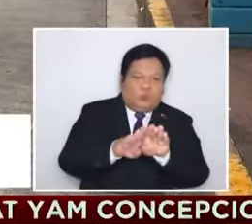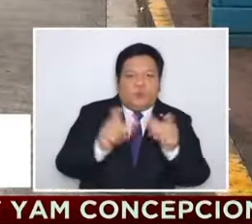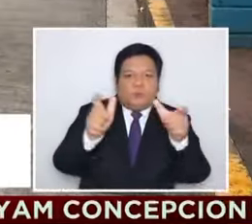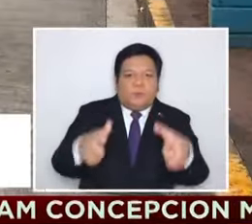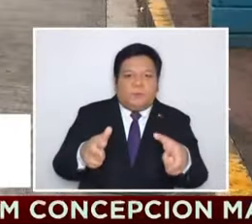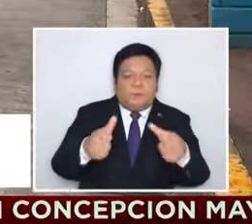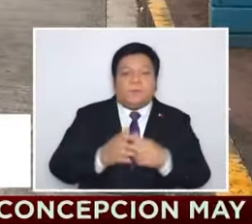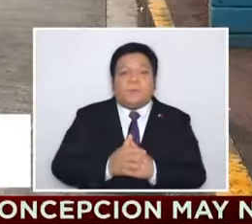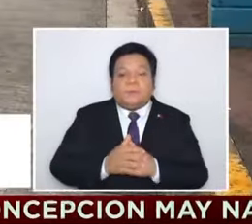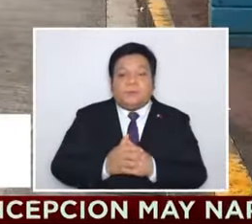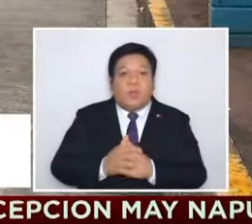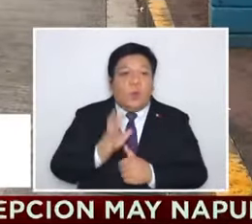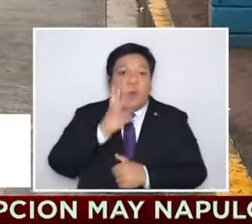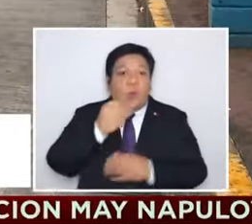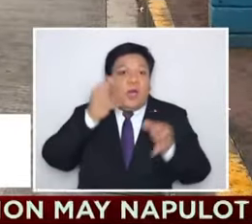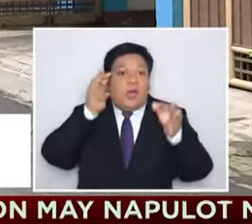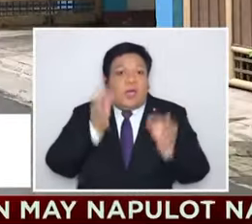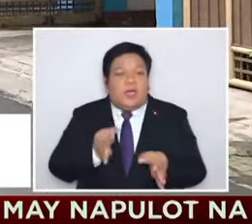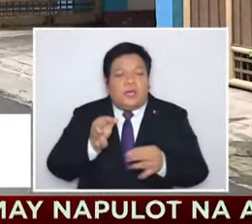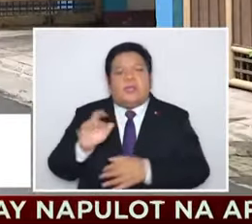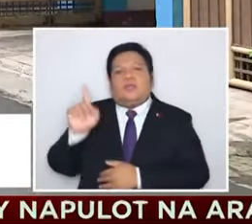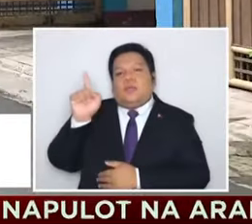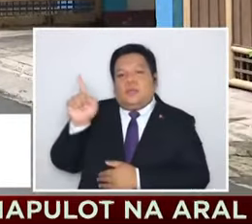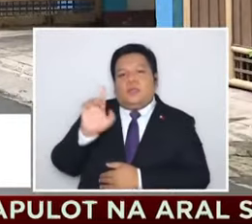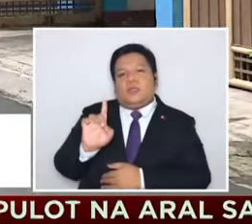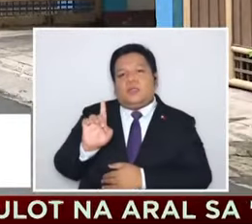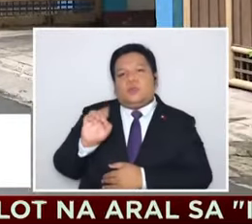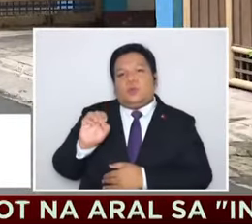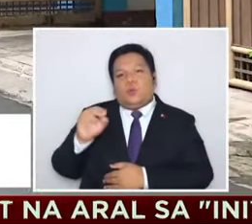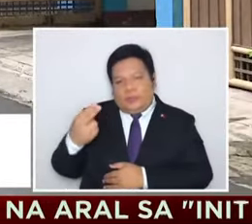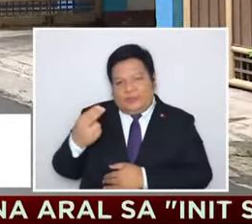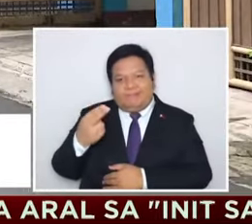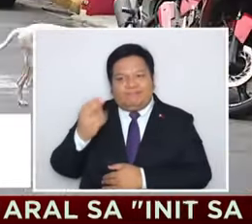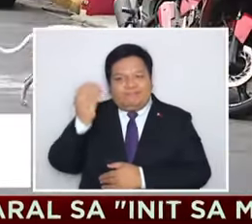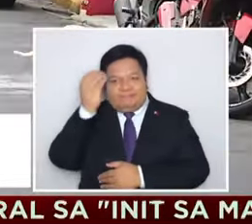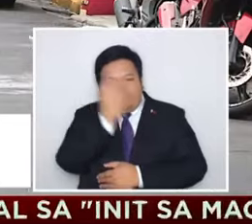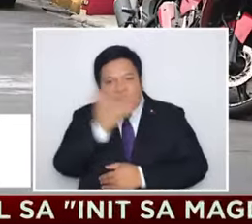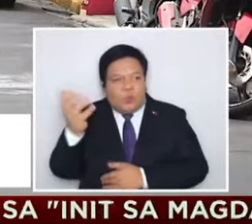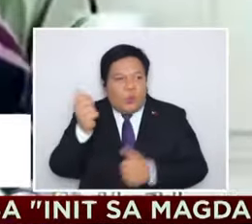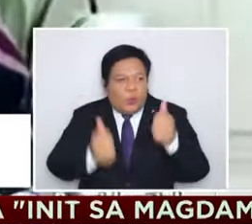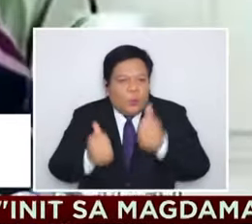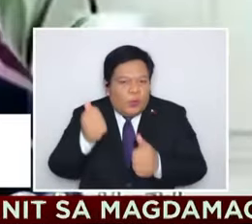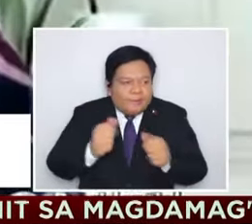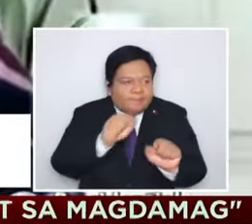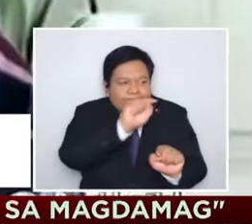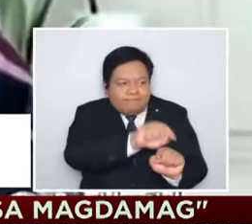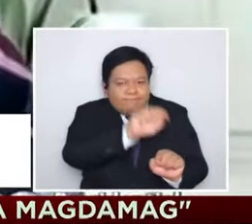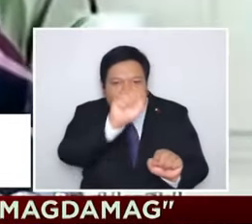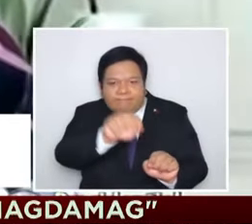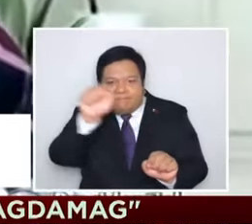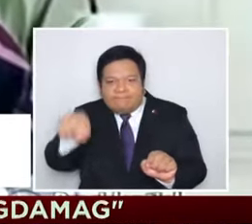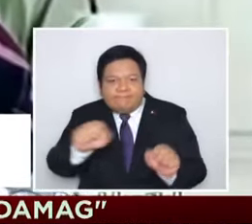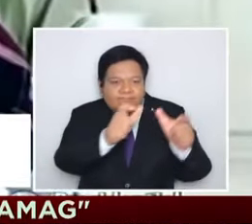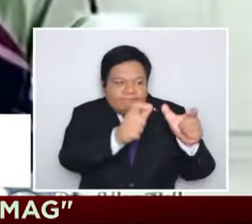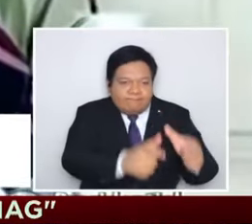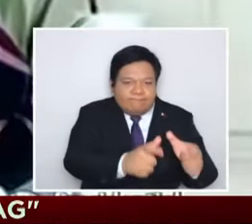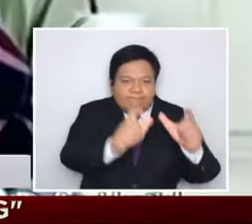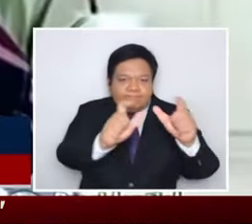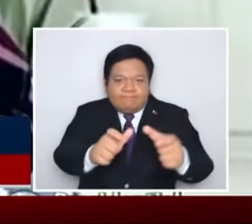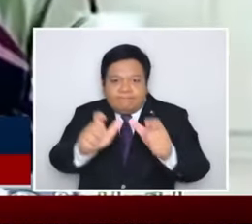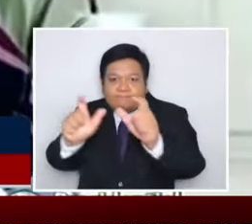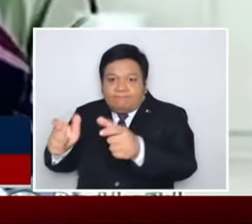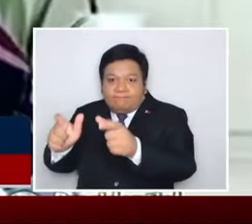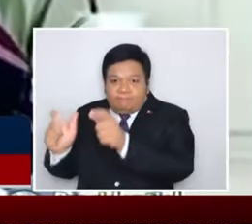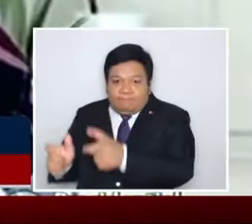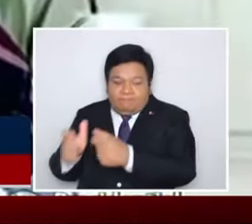ang magsasabi kung aling bahagi ng LGU ang isa sa ilalim sa granular lockdown. So ito pong policy shift, no,